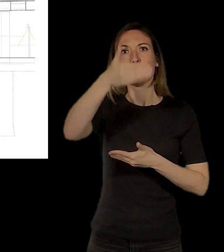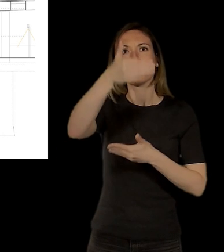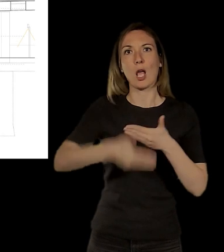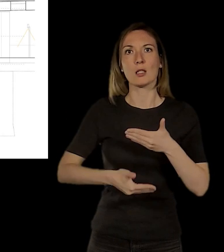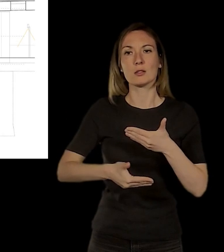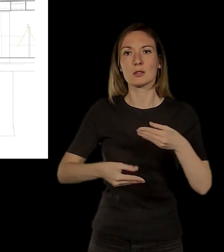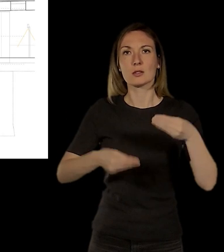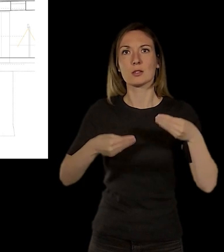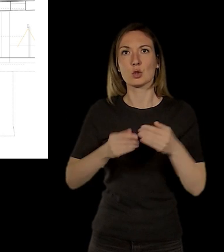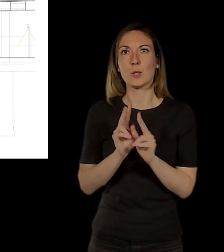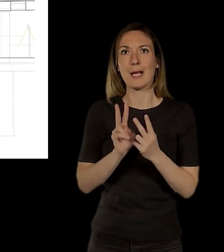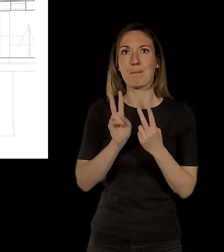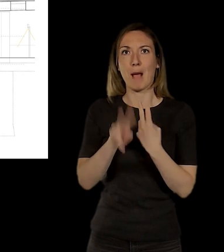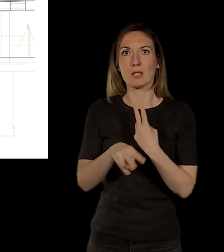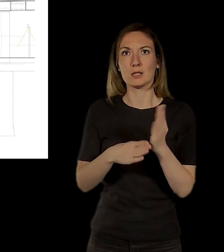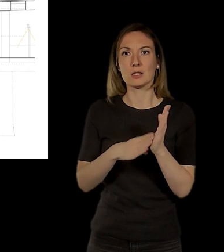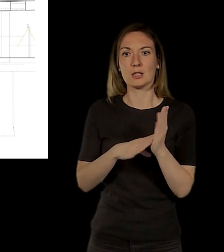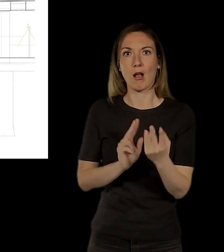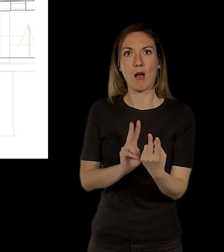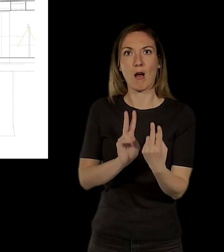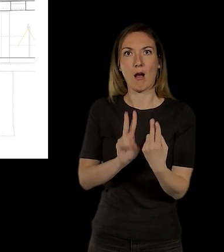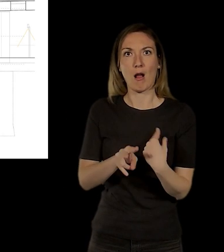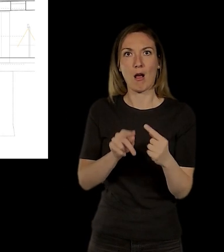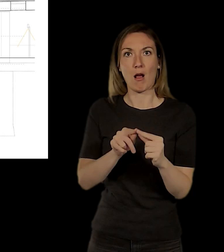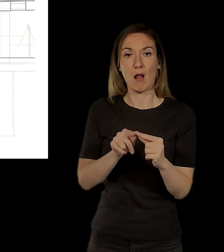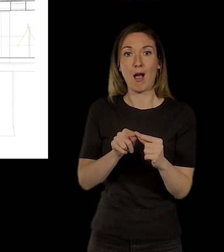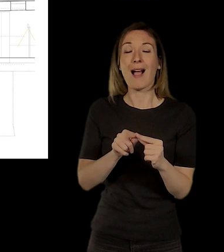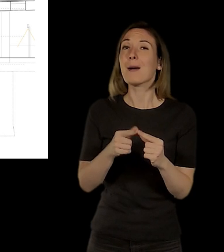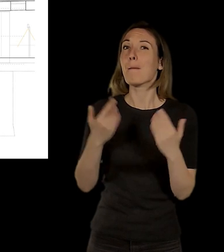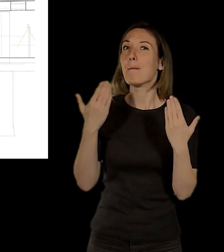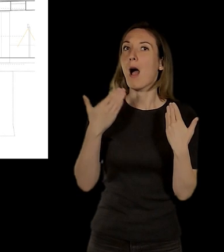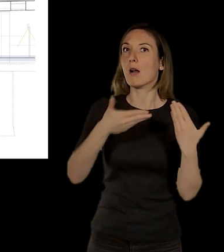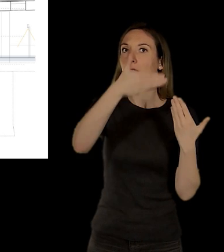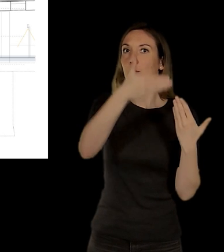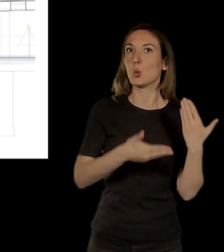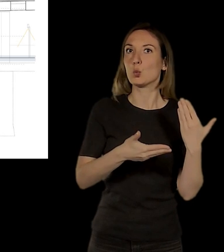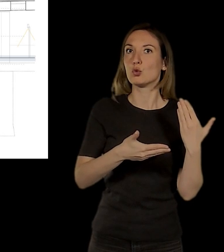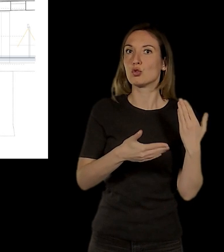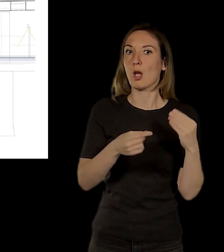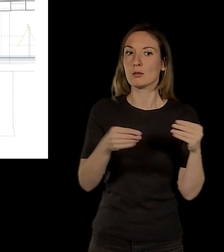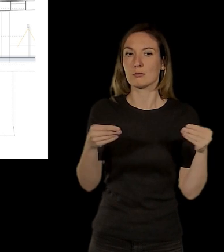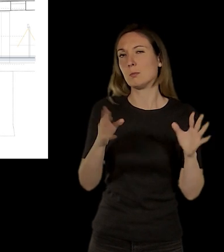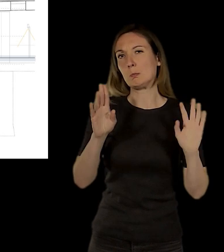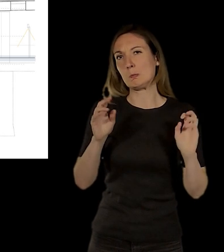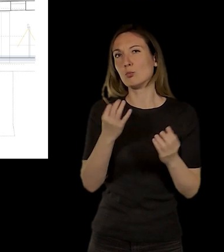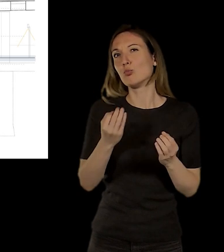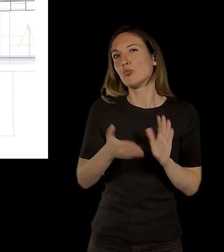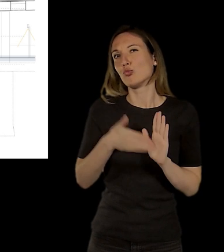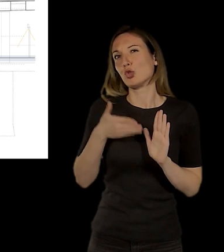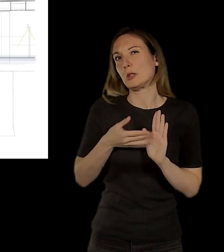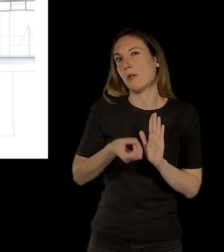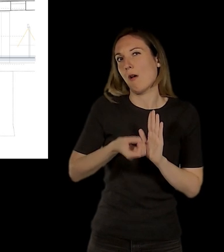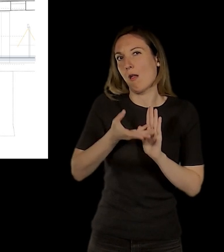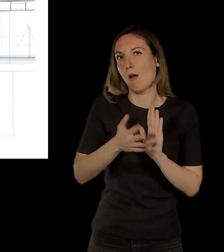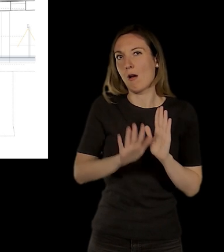magistrály a vidíme řez skrz park, ilustrativní situace. A my jsme